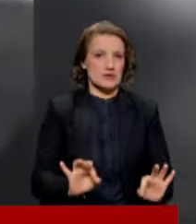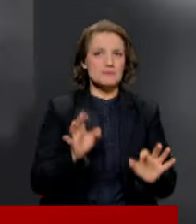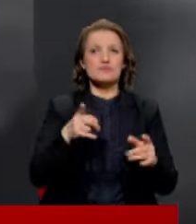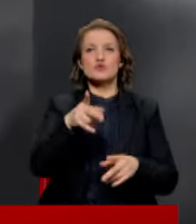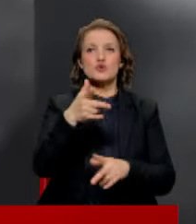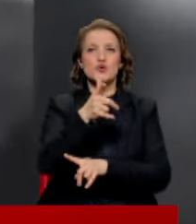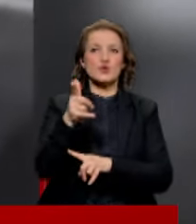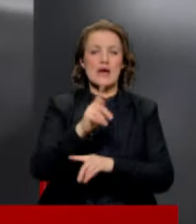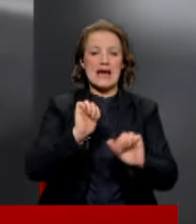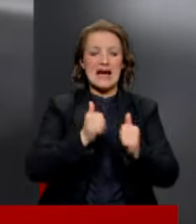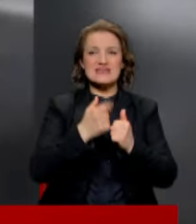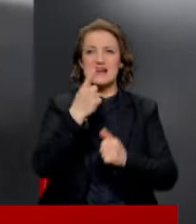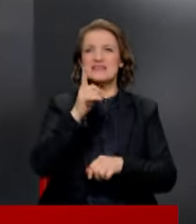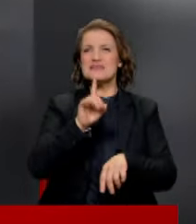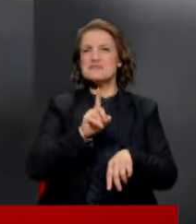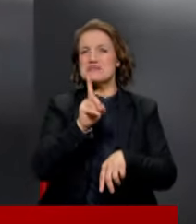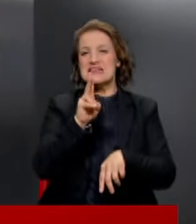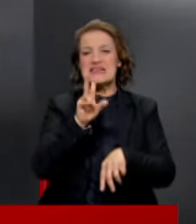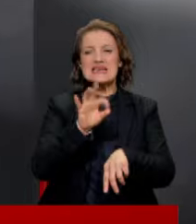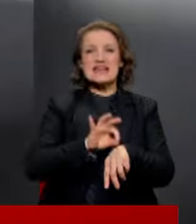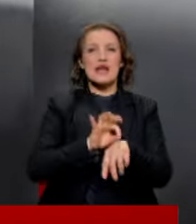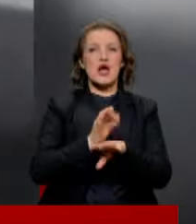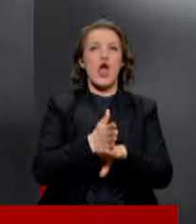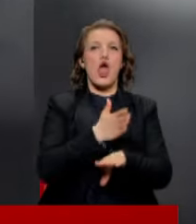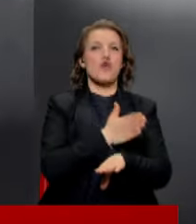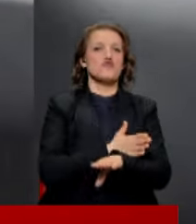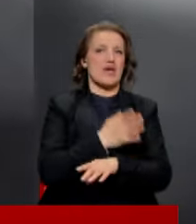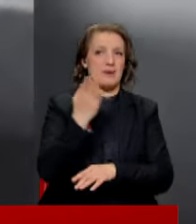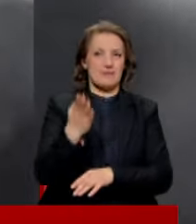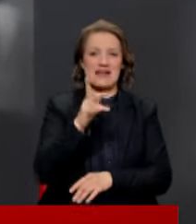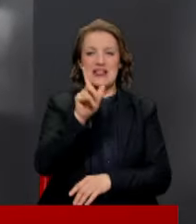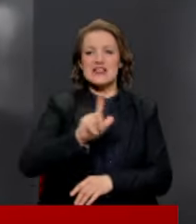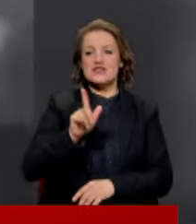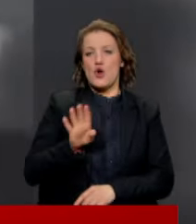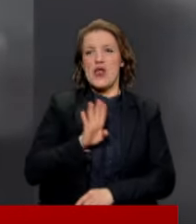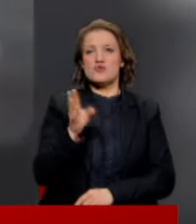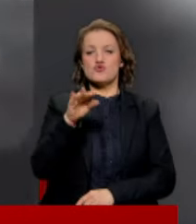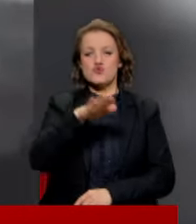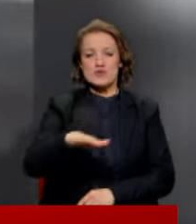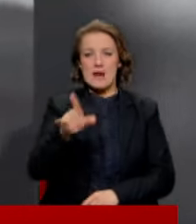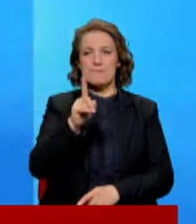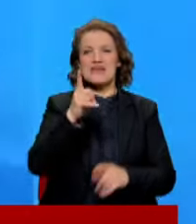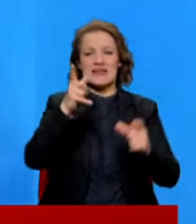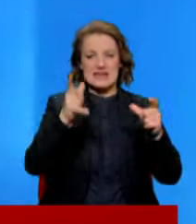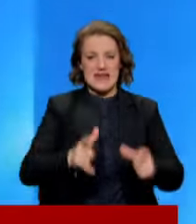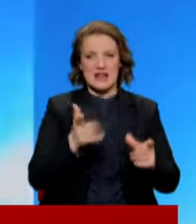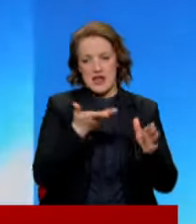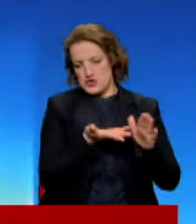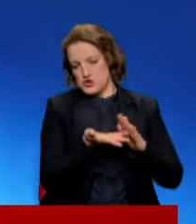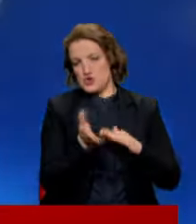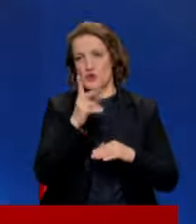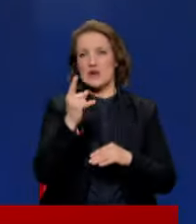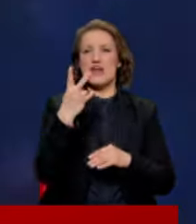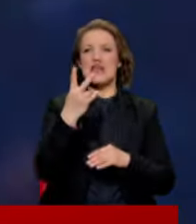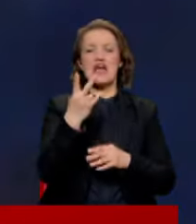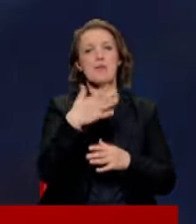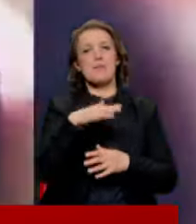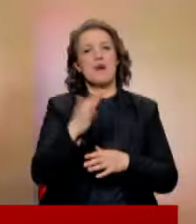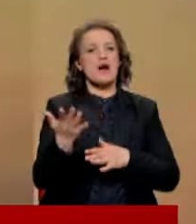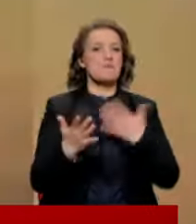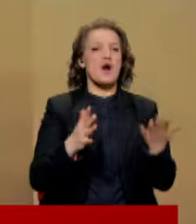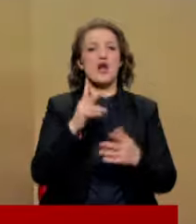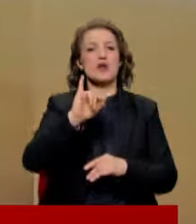Bu görüntü kazadan sadece birkaç dakika öncesine ait. Lise öğrencisi çocuklar bir mekandan ayrılıyor. İki ayrı lüks